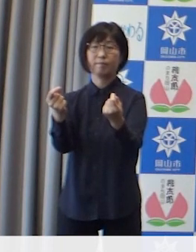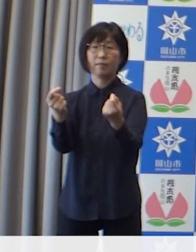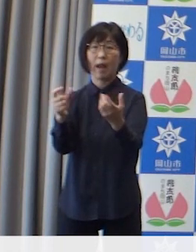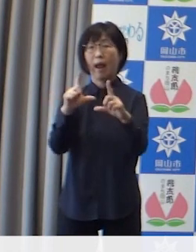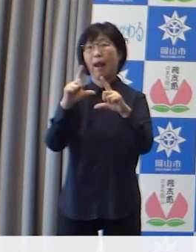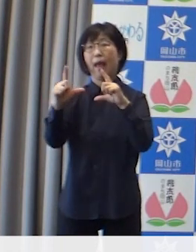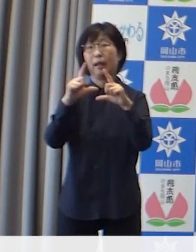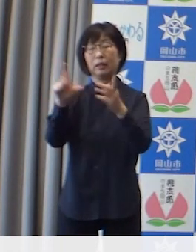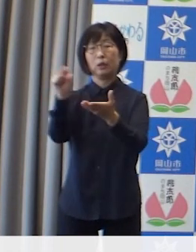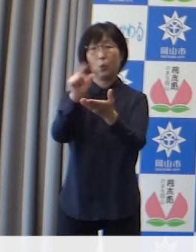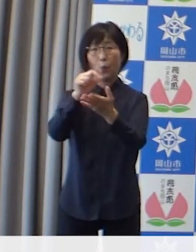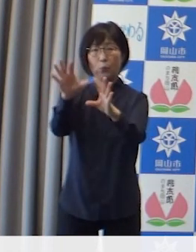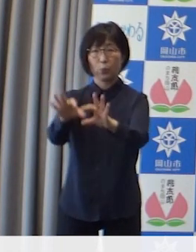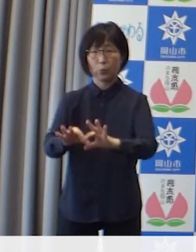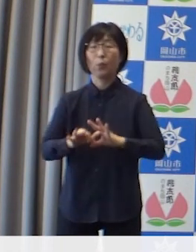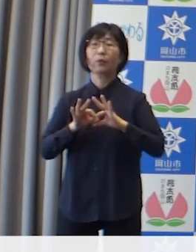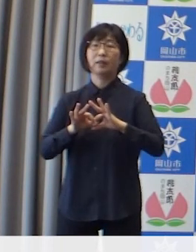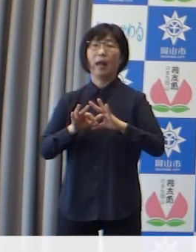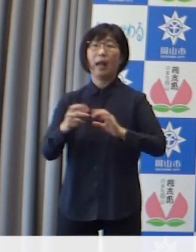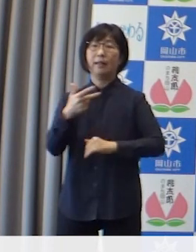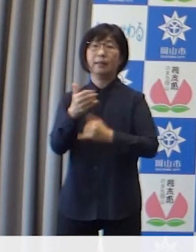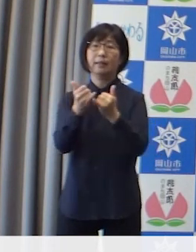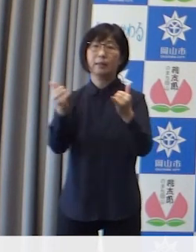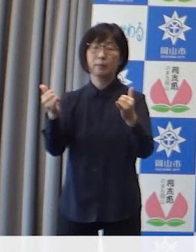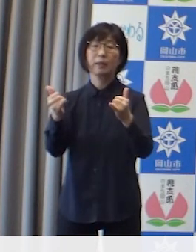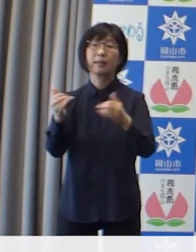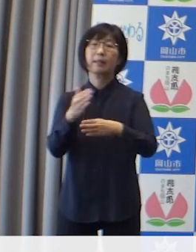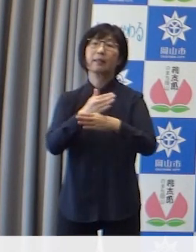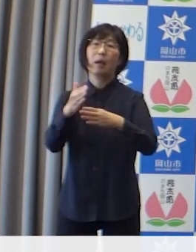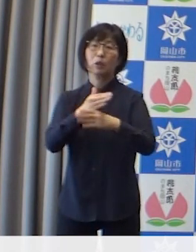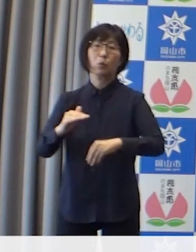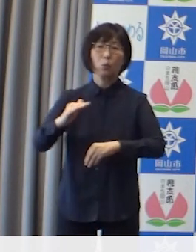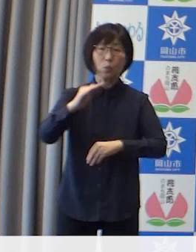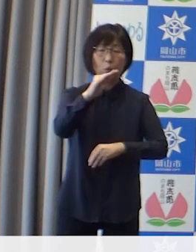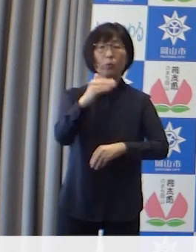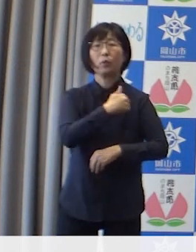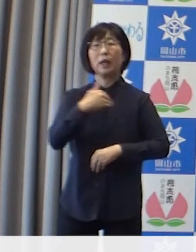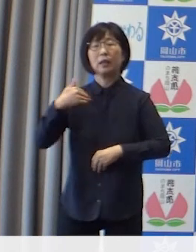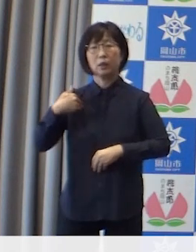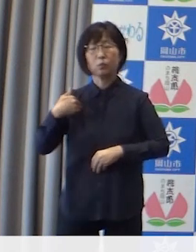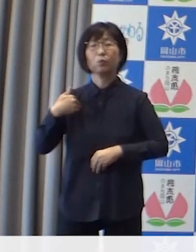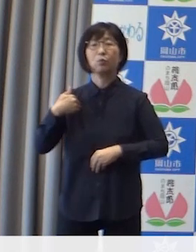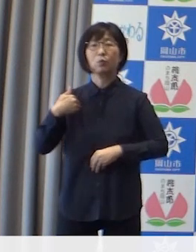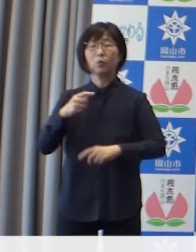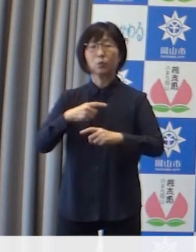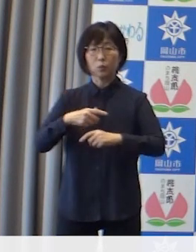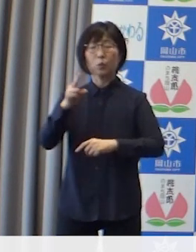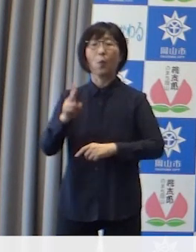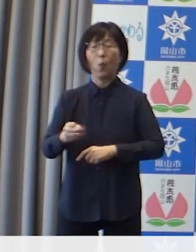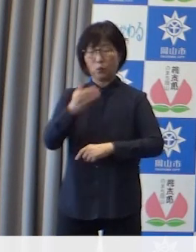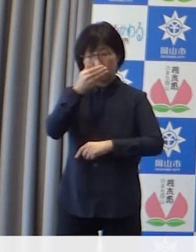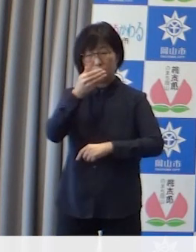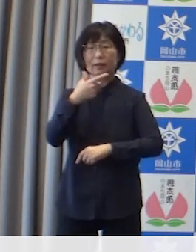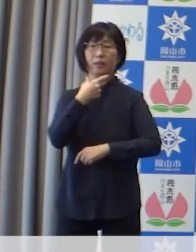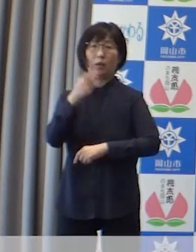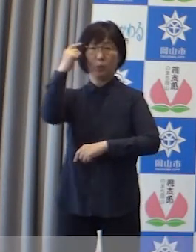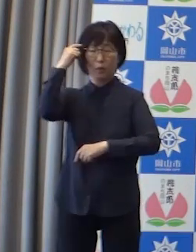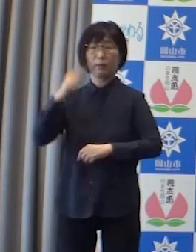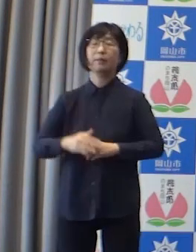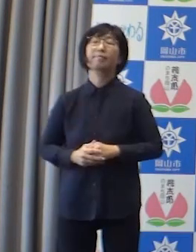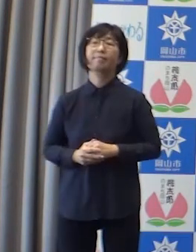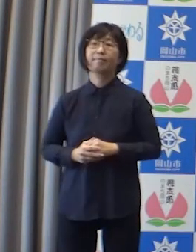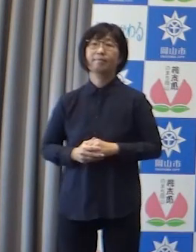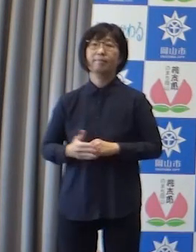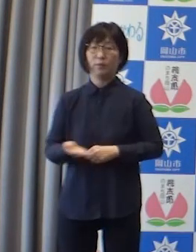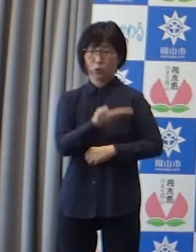LINE の活用などを通して、市民サービスの向上につながるサービスを充実させていきたいと思います。